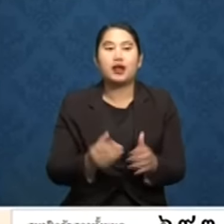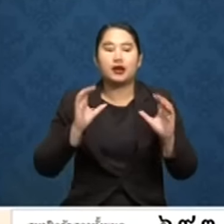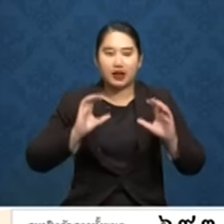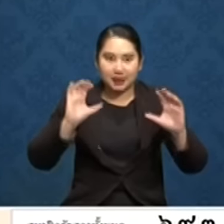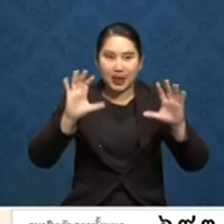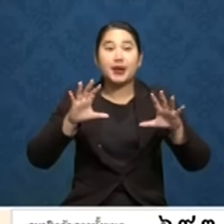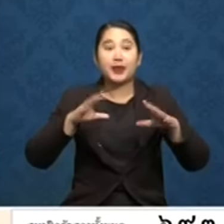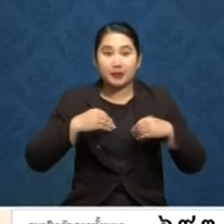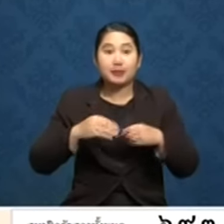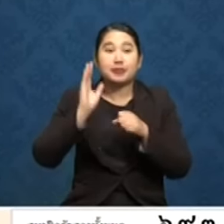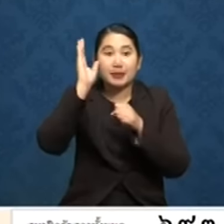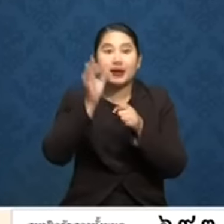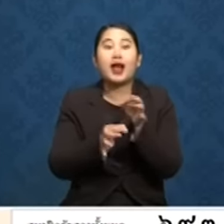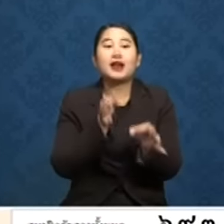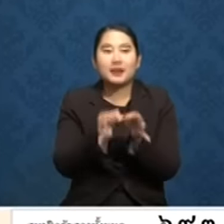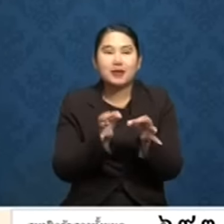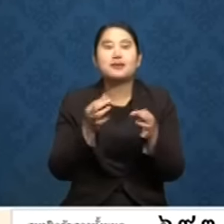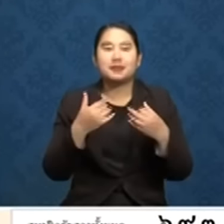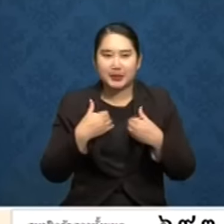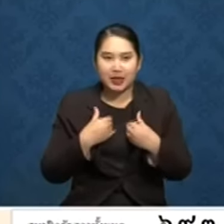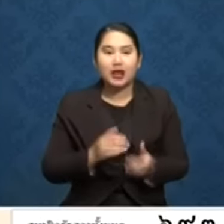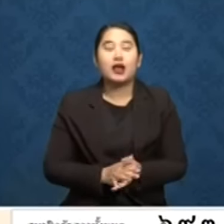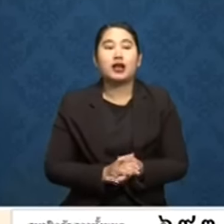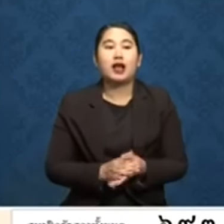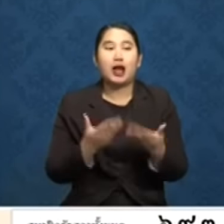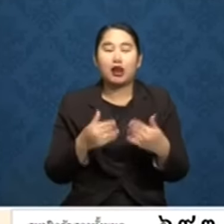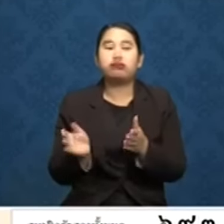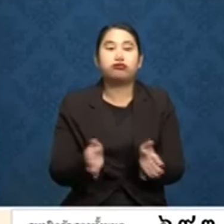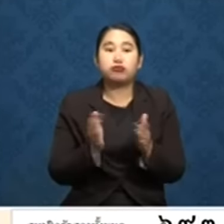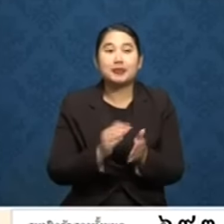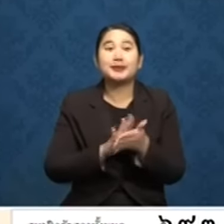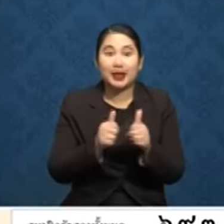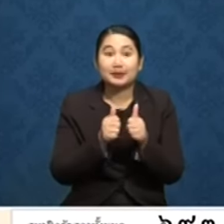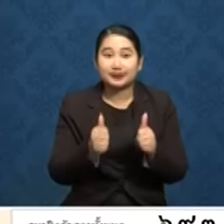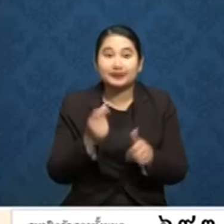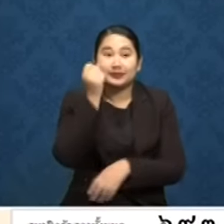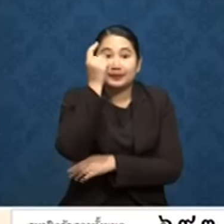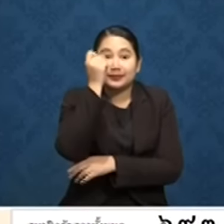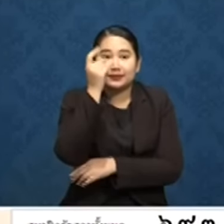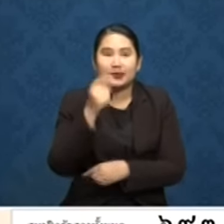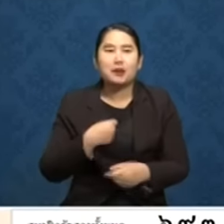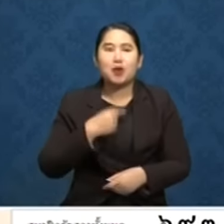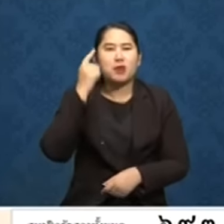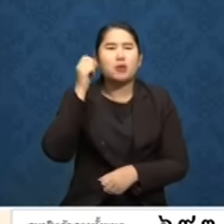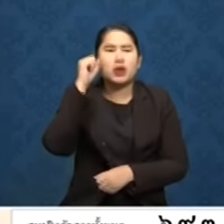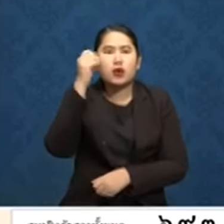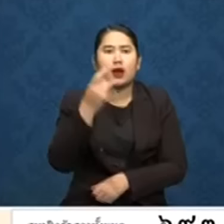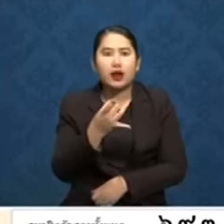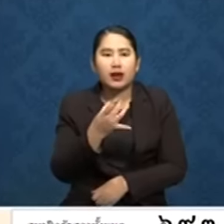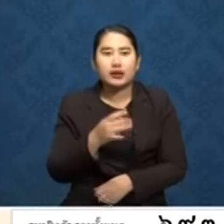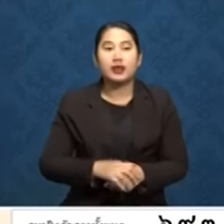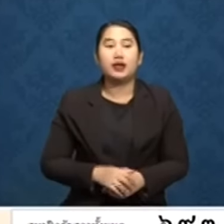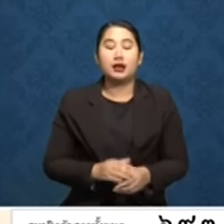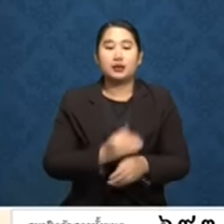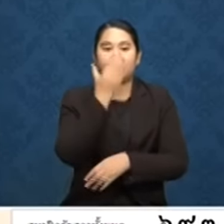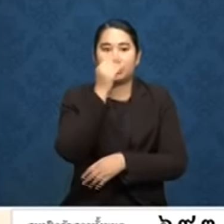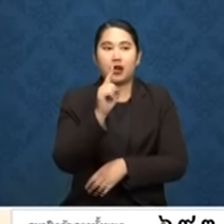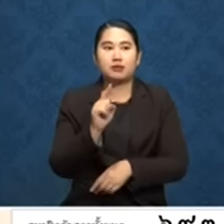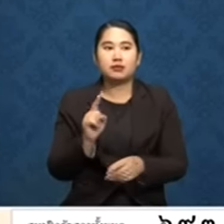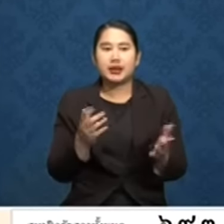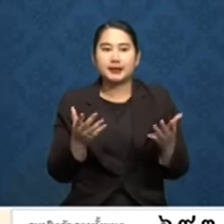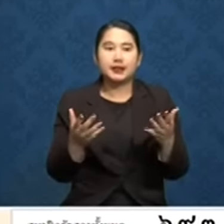จะชี้แจงเองนะครับแต่แล้วก็บรรยากาศก็เป็นไปดีผมเข้าใจแต่ไม่ทราบประท้วงอะไรเพราะว่าก็ยัง